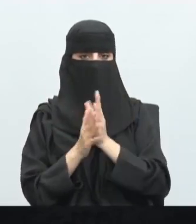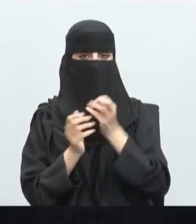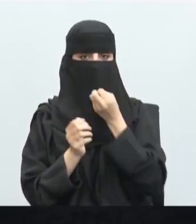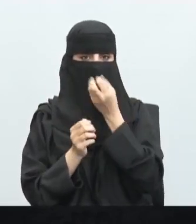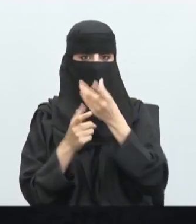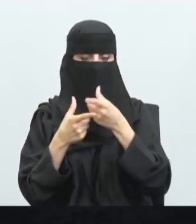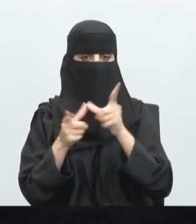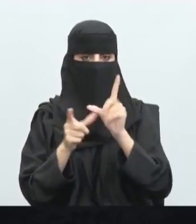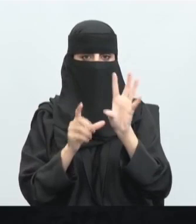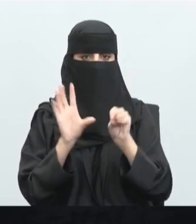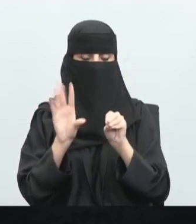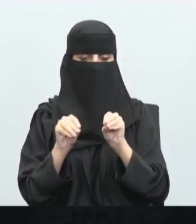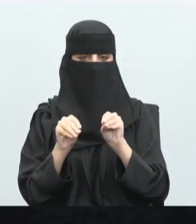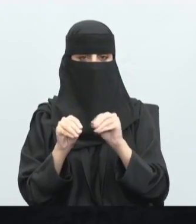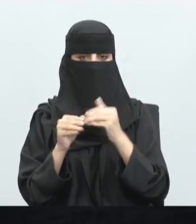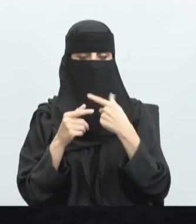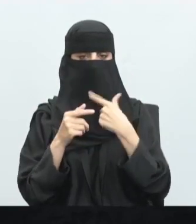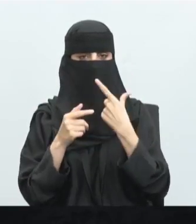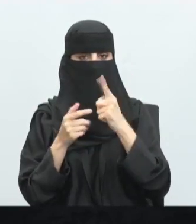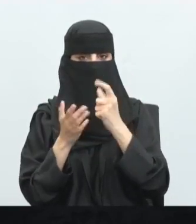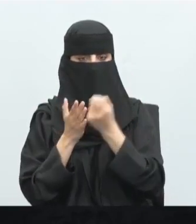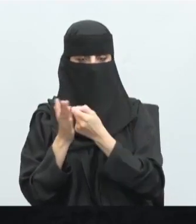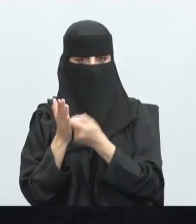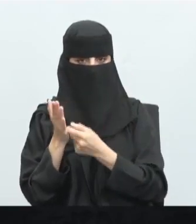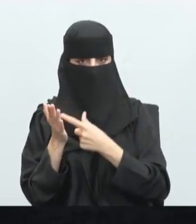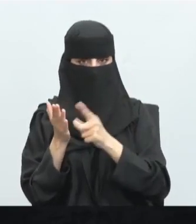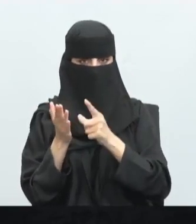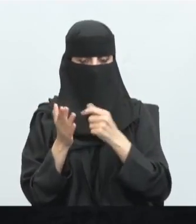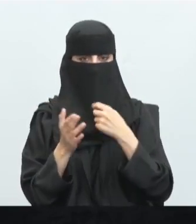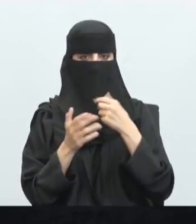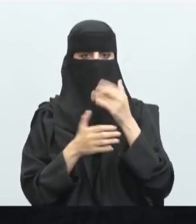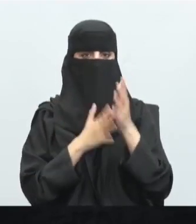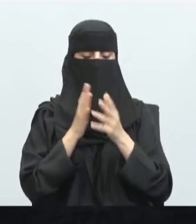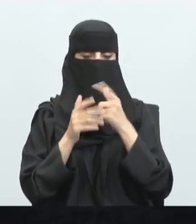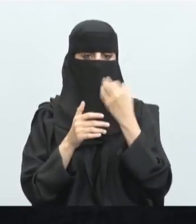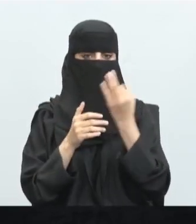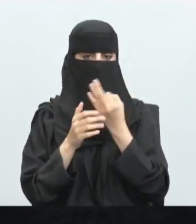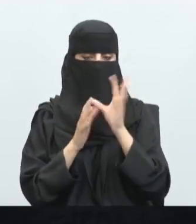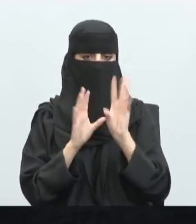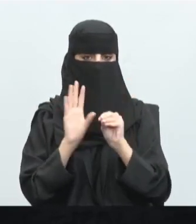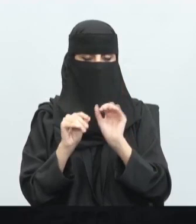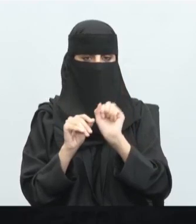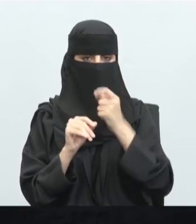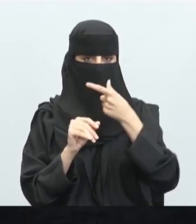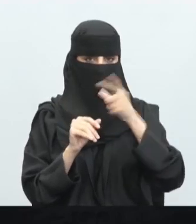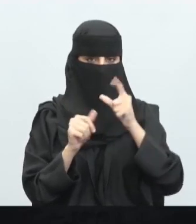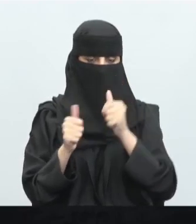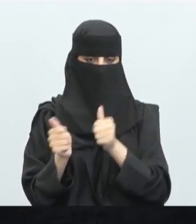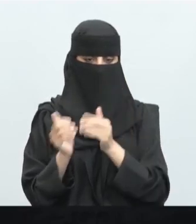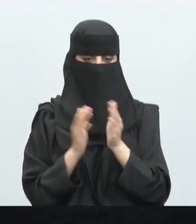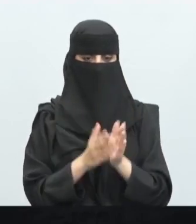صحه من صحه طريقه كتابته وانها تكون خاليه من الاخطاء النحويه او